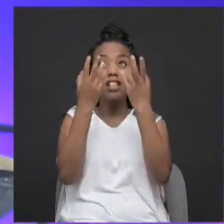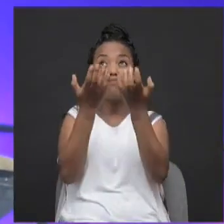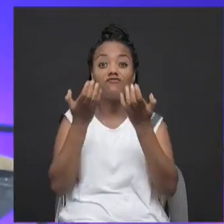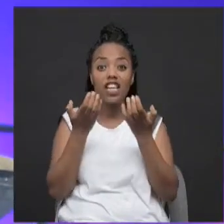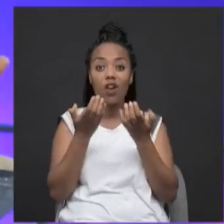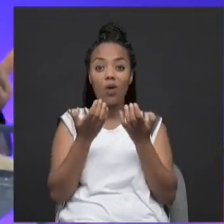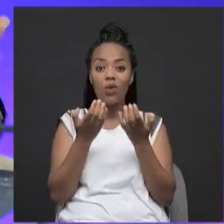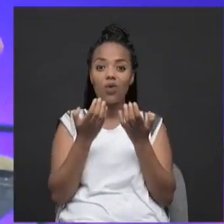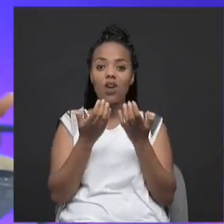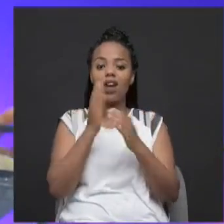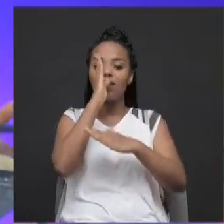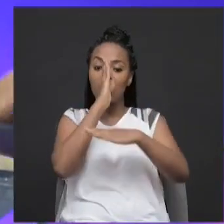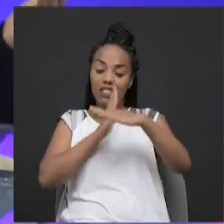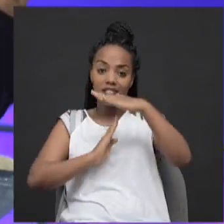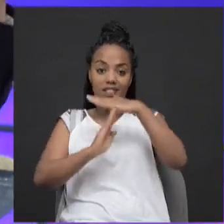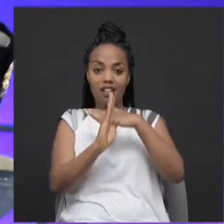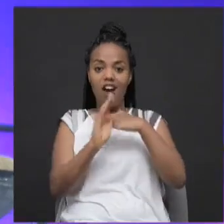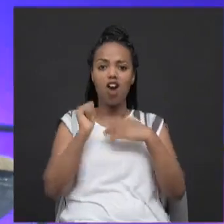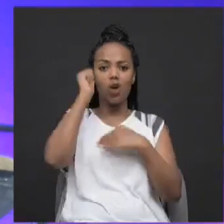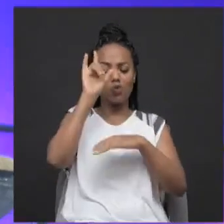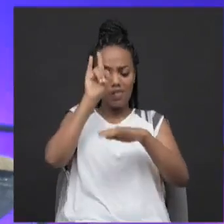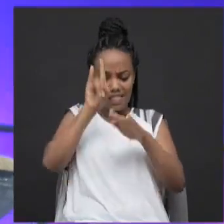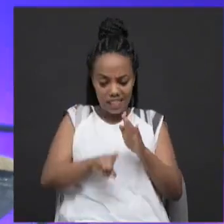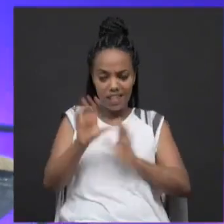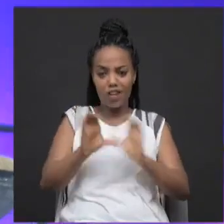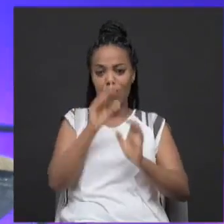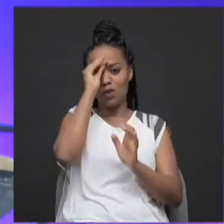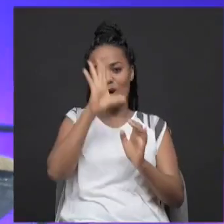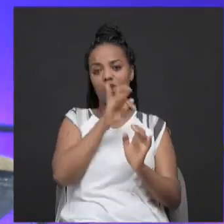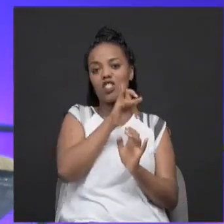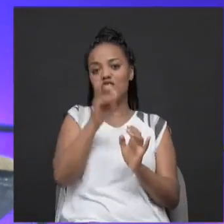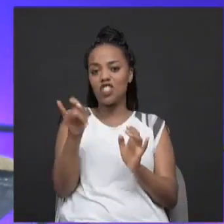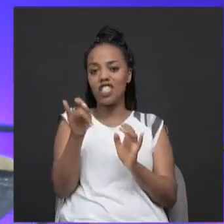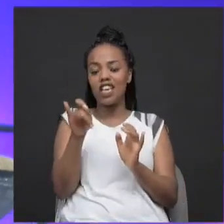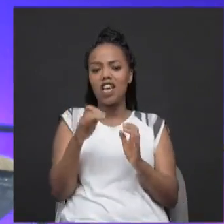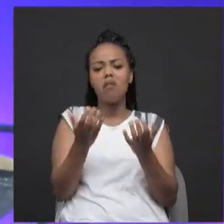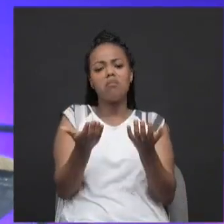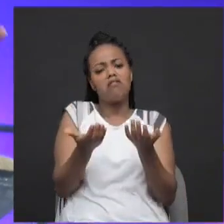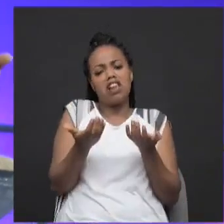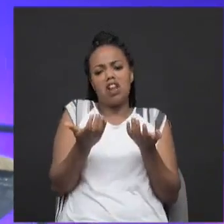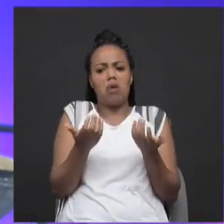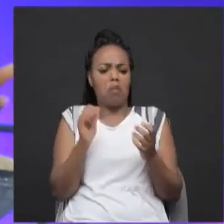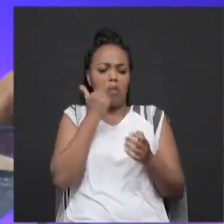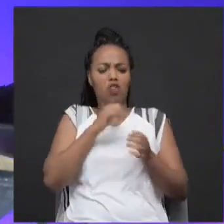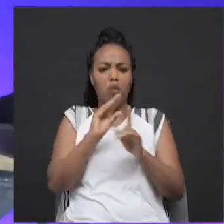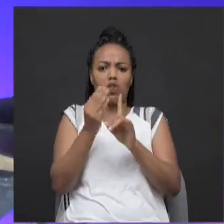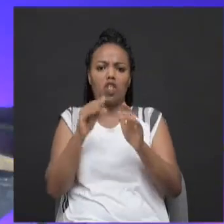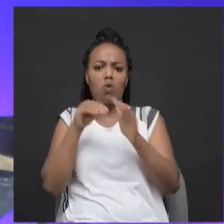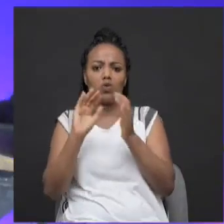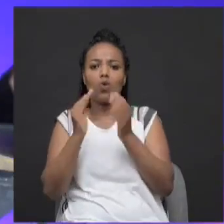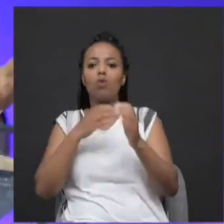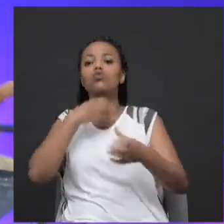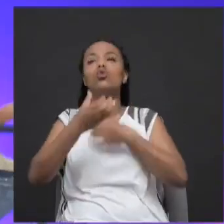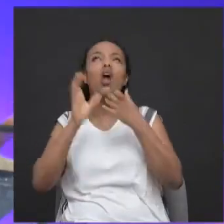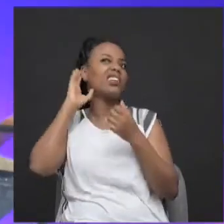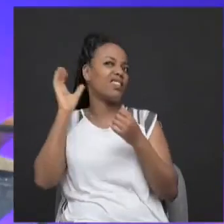የሚፈልገው በትሕትና ራሱን ዝቅ ያደረገውን ሰው እንጂ በፈለገው ሁኔታ ውስጥ ሆኖ የሚጮኸውን ሰው አይሰማም። እግዚአብሔር